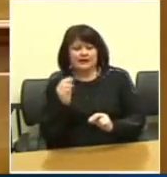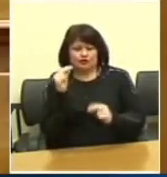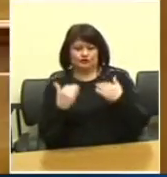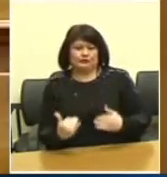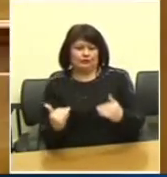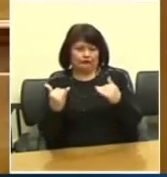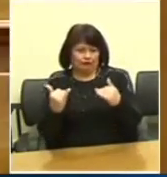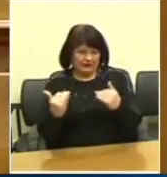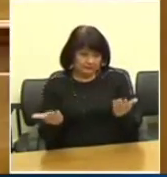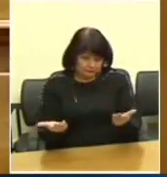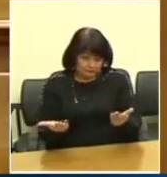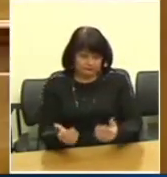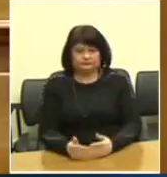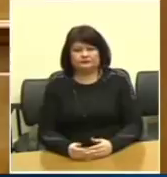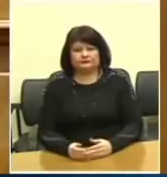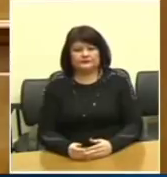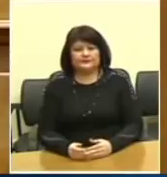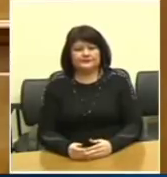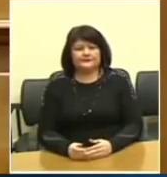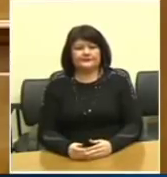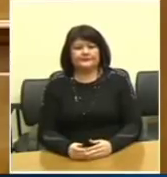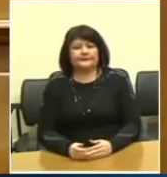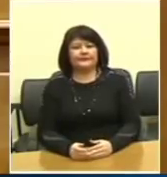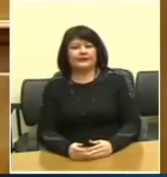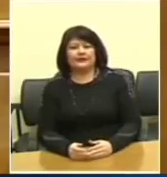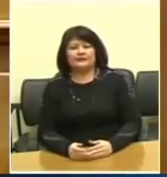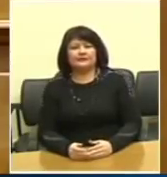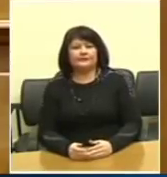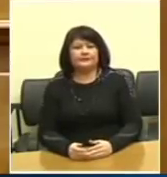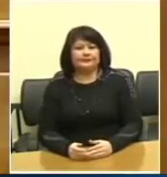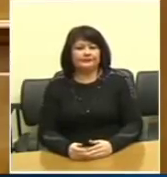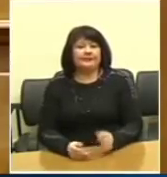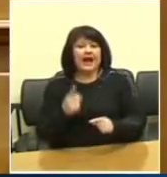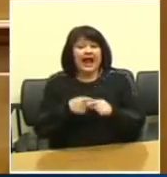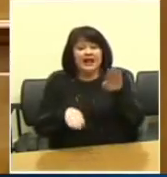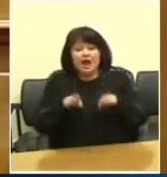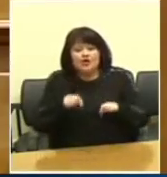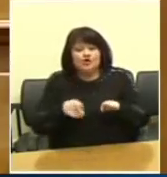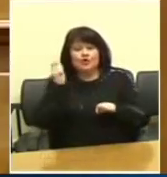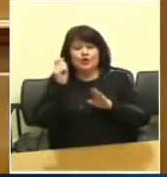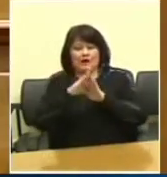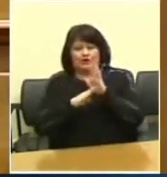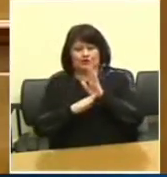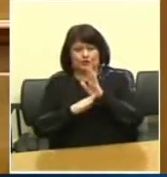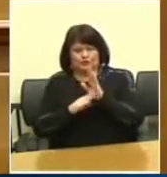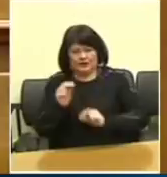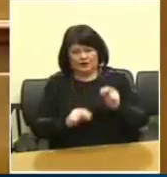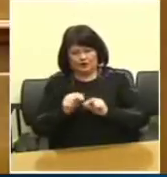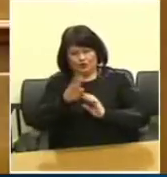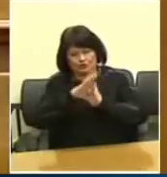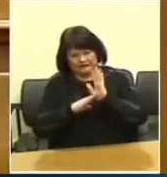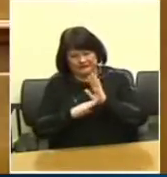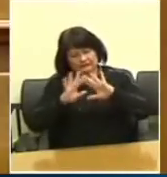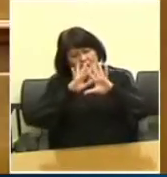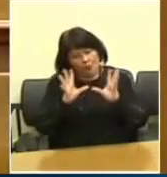Και τέλος, η κατοχήρωση, επαναλαμβάνω, του αναλογικού εκλογικού συστήματος, όλο αυτό λειτουργούν ως ένα σύνολο,